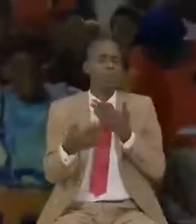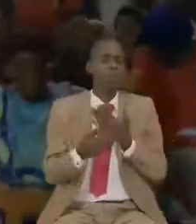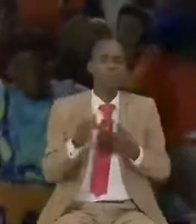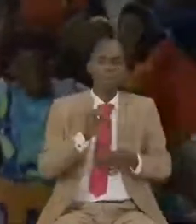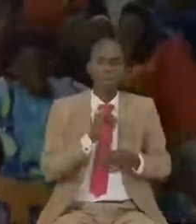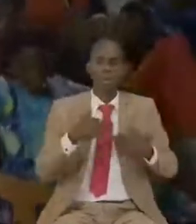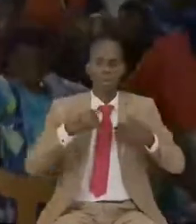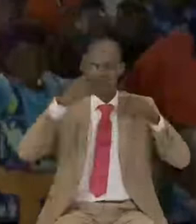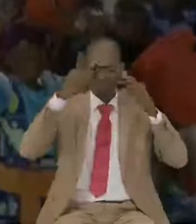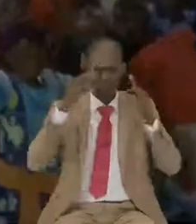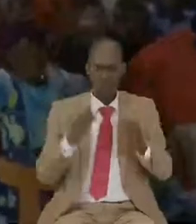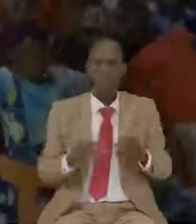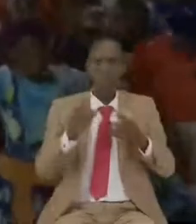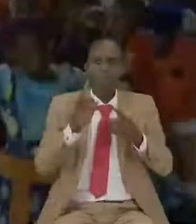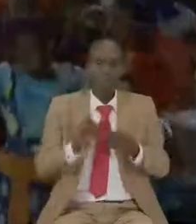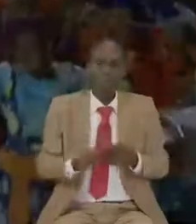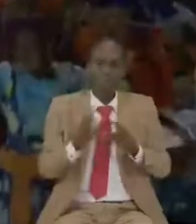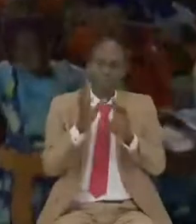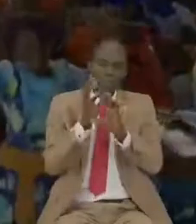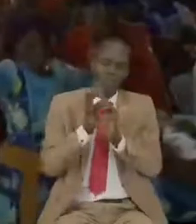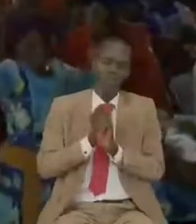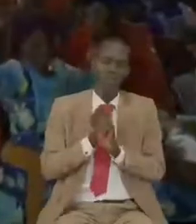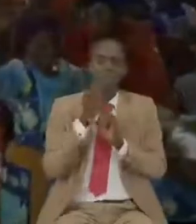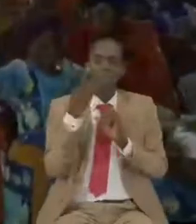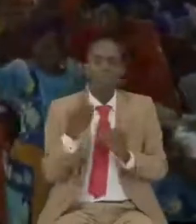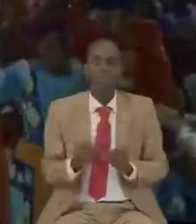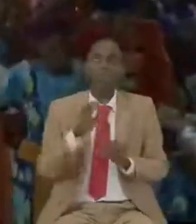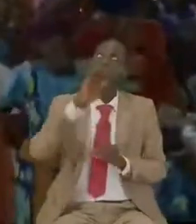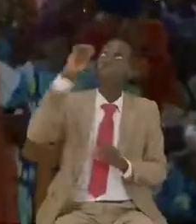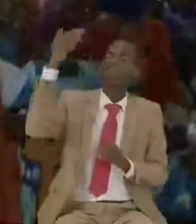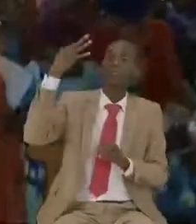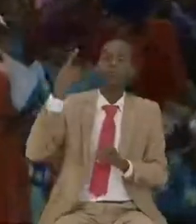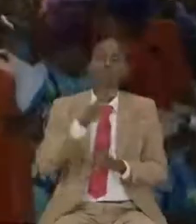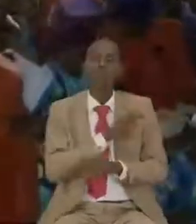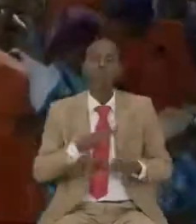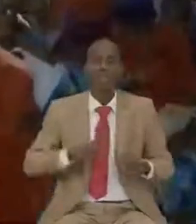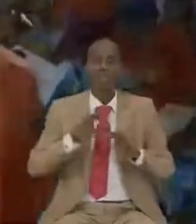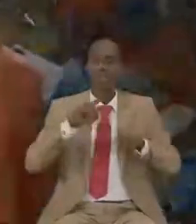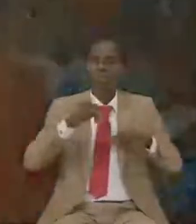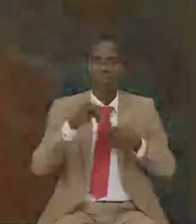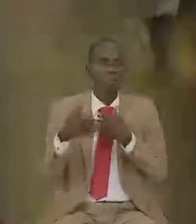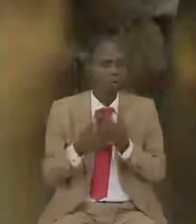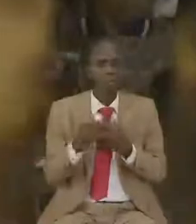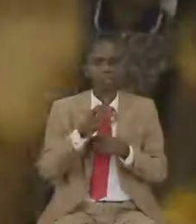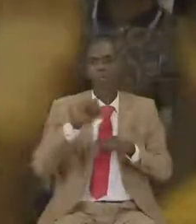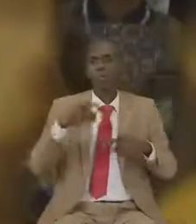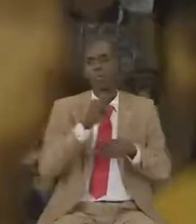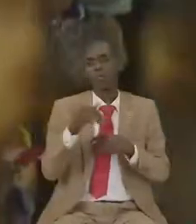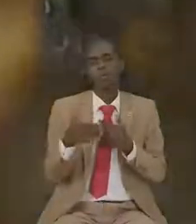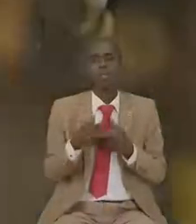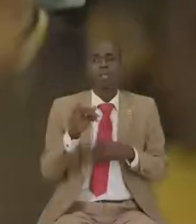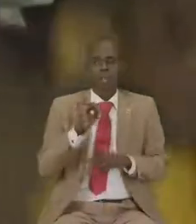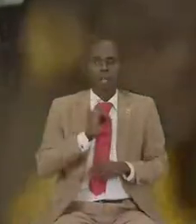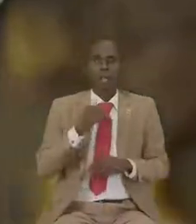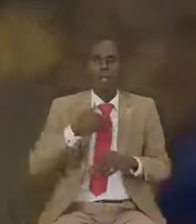suivre Jésus. Pas de retour, pas de retour. Je décide de recevoir la grâce de Christ. Pas